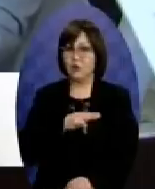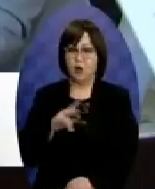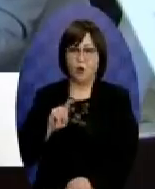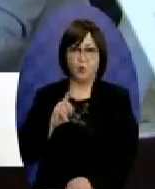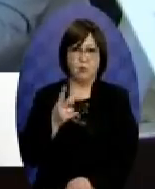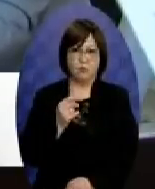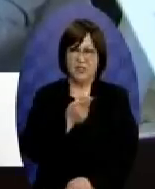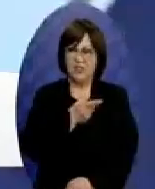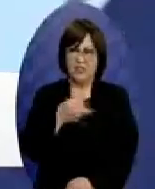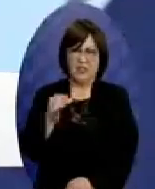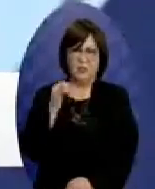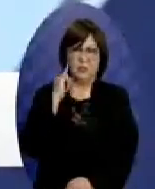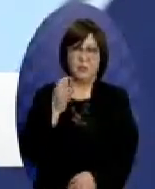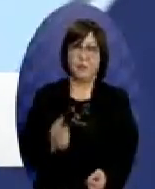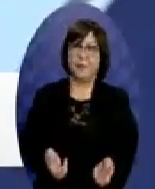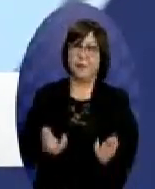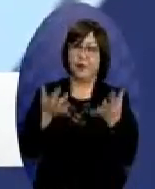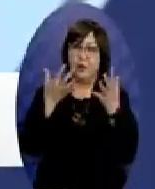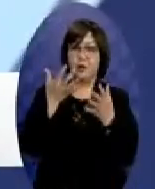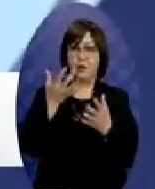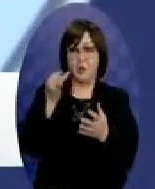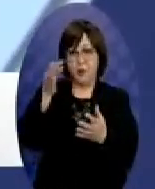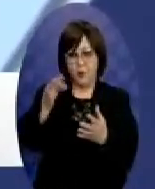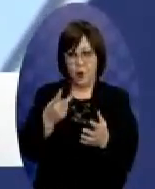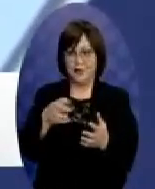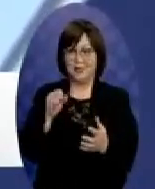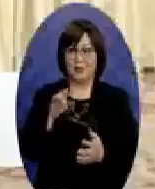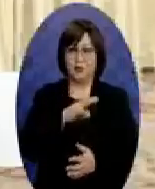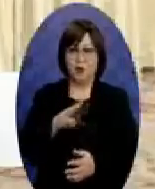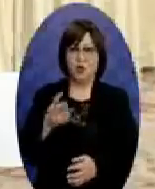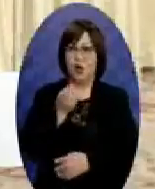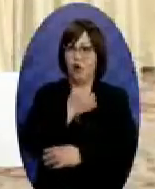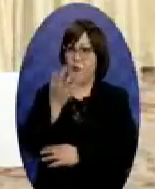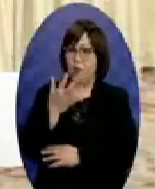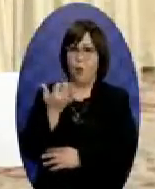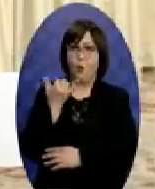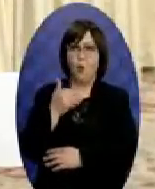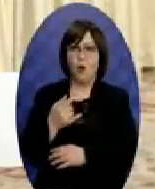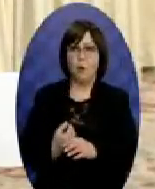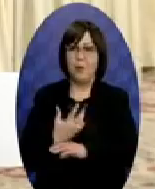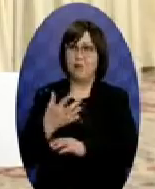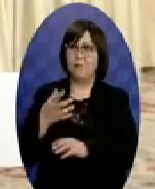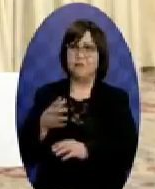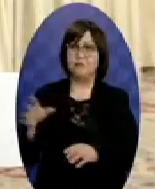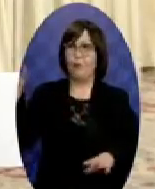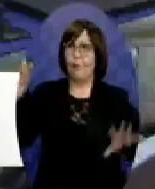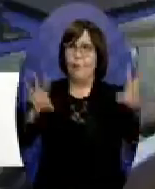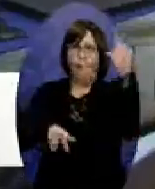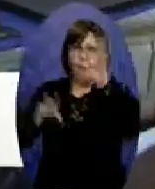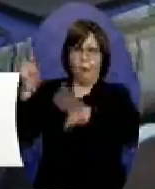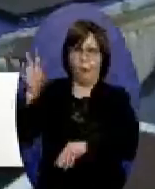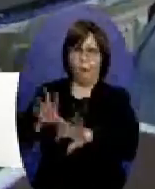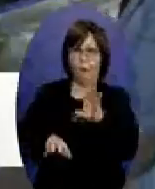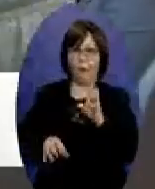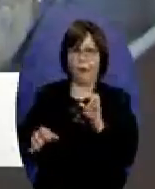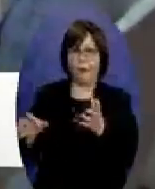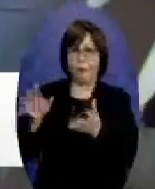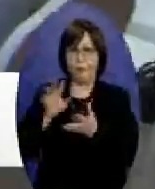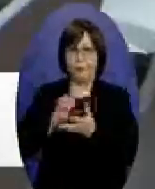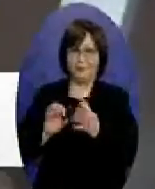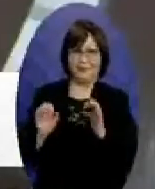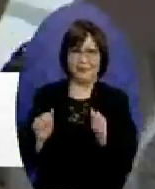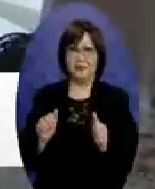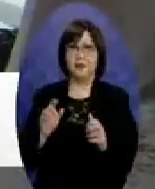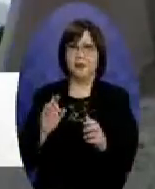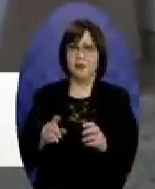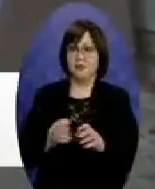ялгардаг. Үүний ихэнх нь буюу 20 сая тонн орчмыг ой мод, ургамал, бэлчээр шингэн авдаг байна. Тиймээс бэлчээрийн доротол ой модны зохисгүй